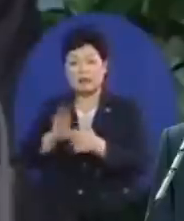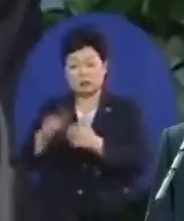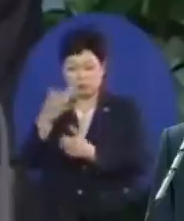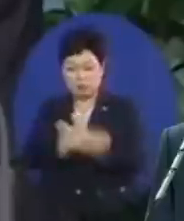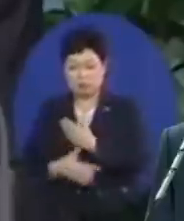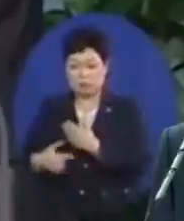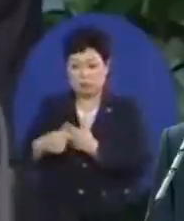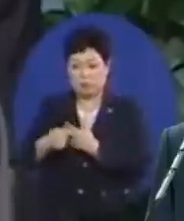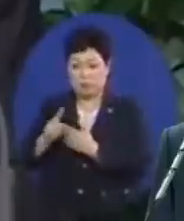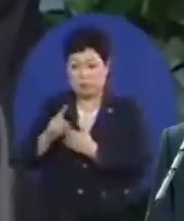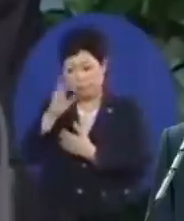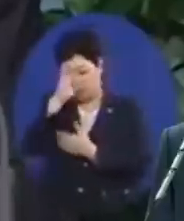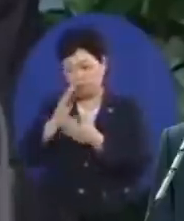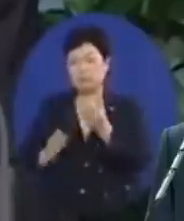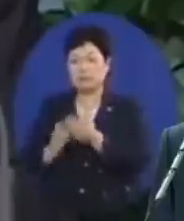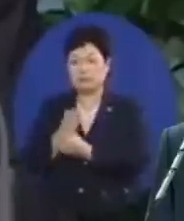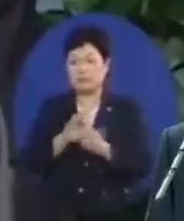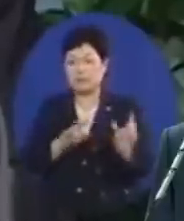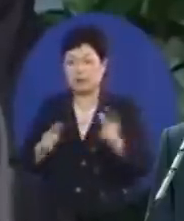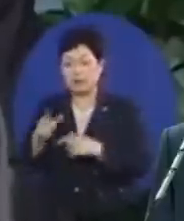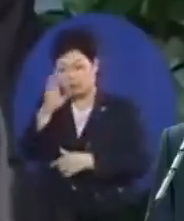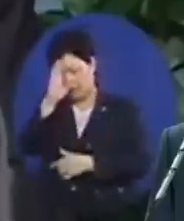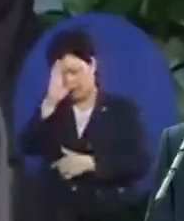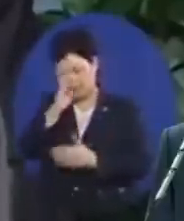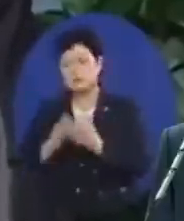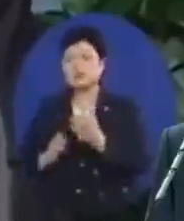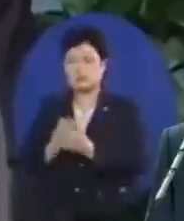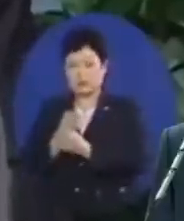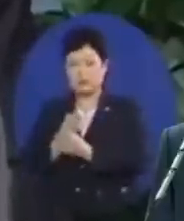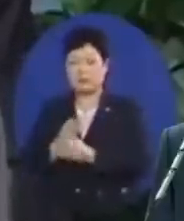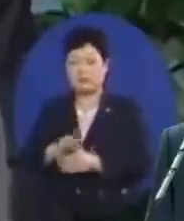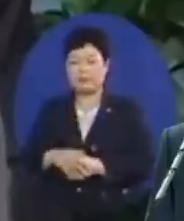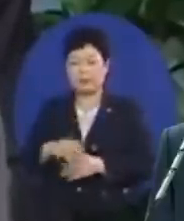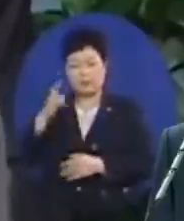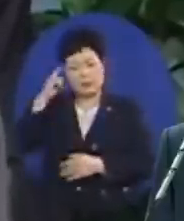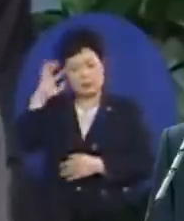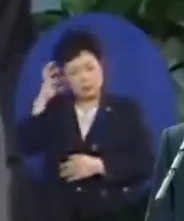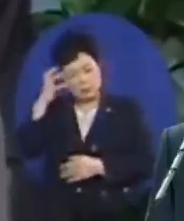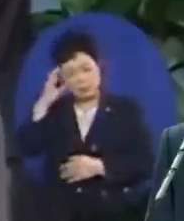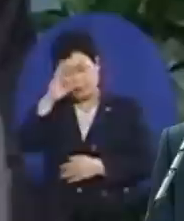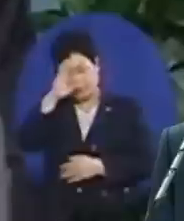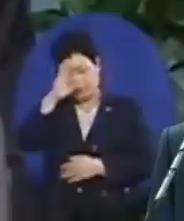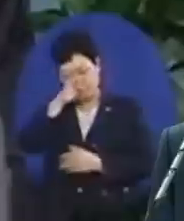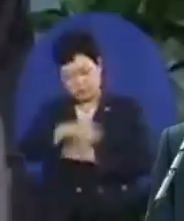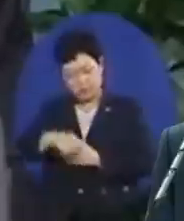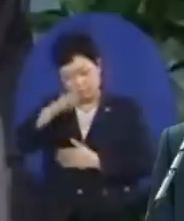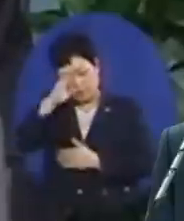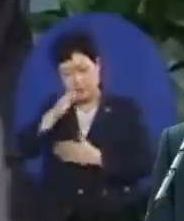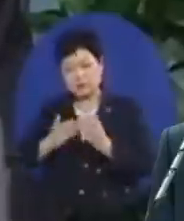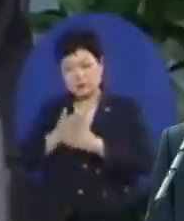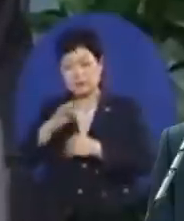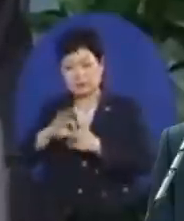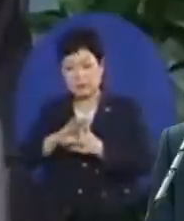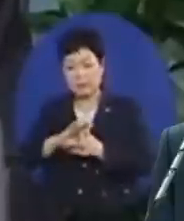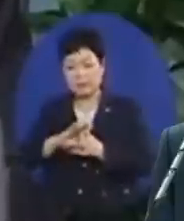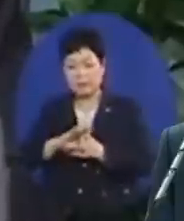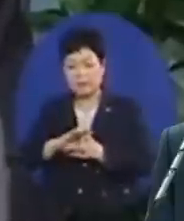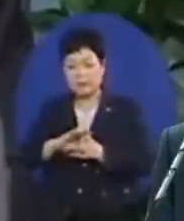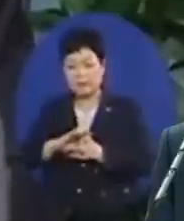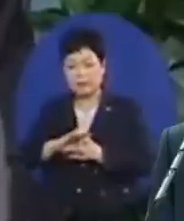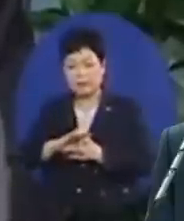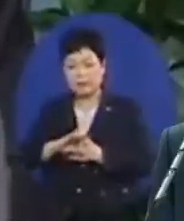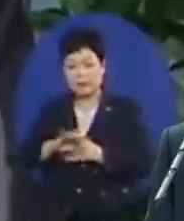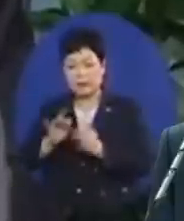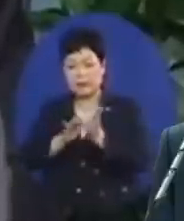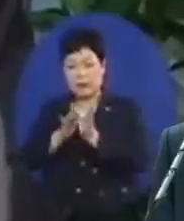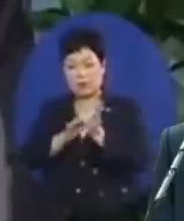공격하면 병되는 것입니다. 여러 가지 병이 들어요. 정신병 들고 육체적도 병이 들면 그것은